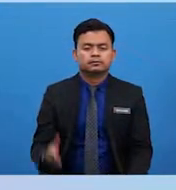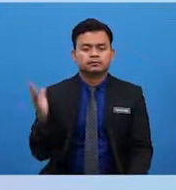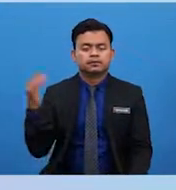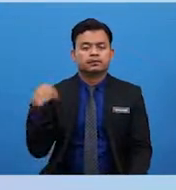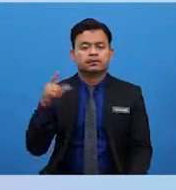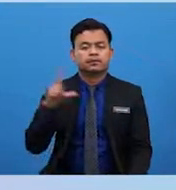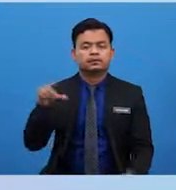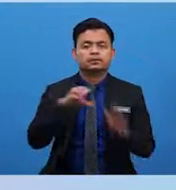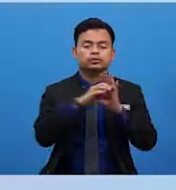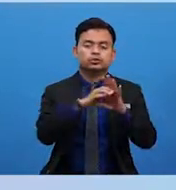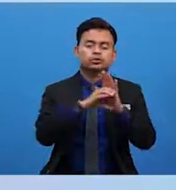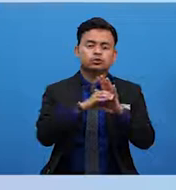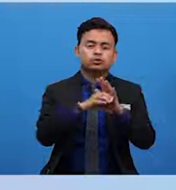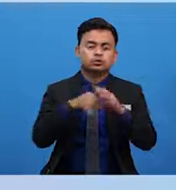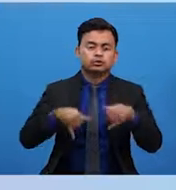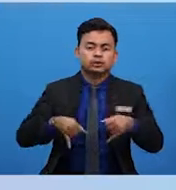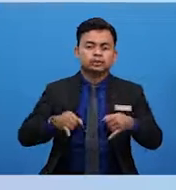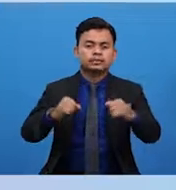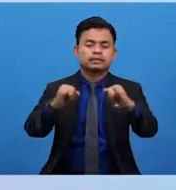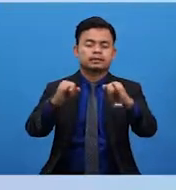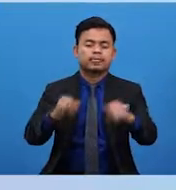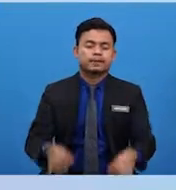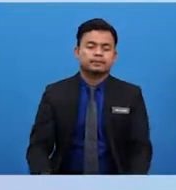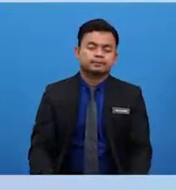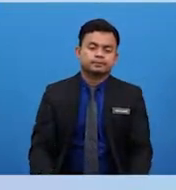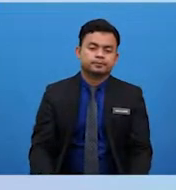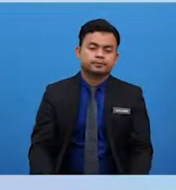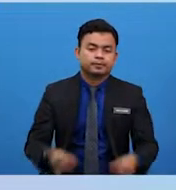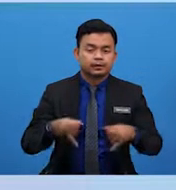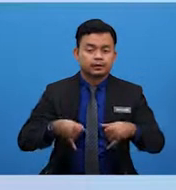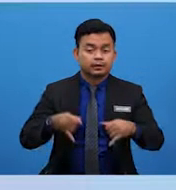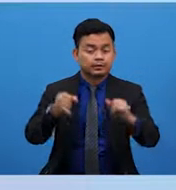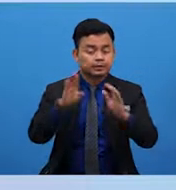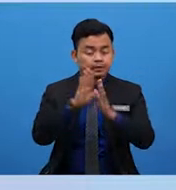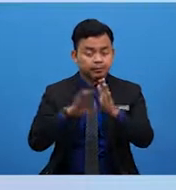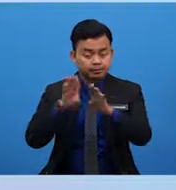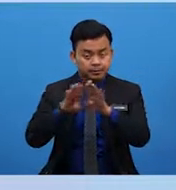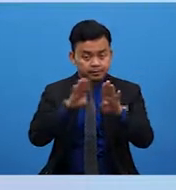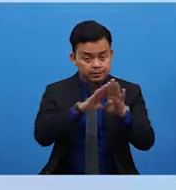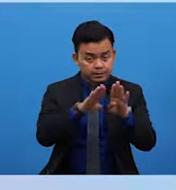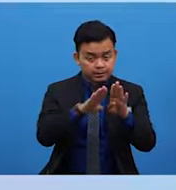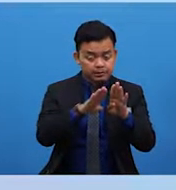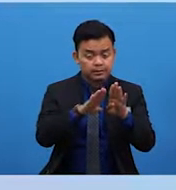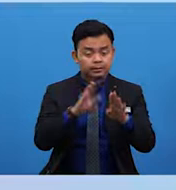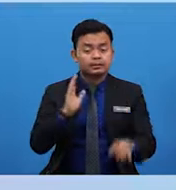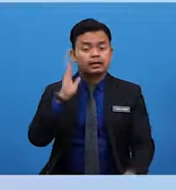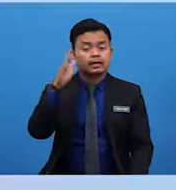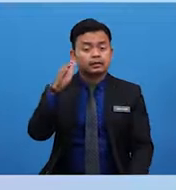garisan kejunya kita lihat garisan yang bebezee akan memberikan kesan yang berbeda juga